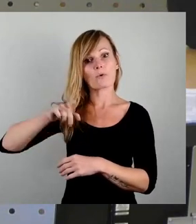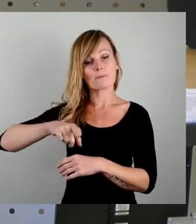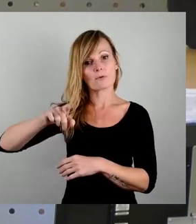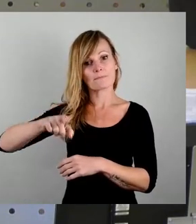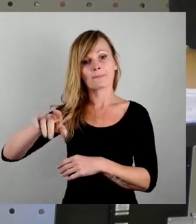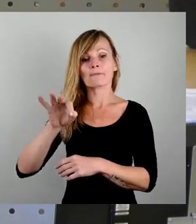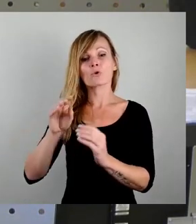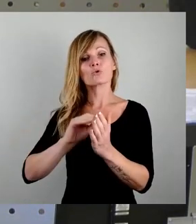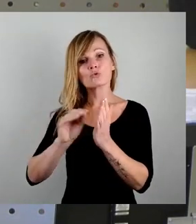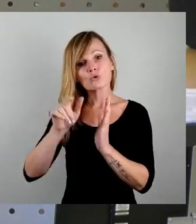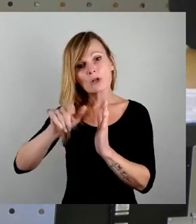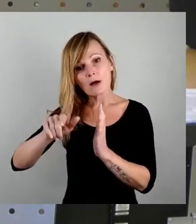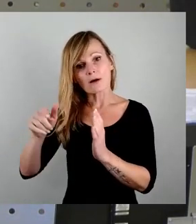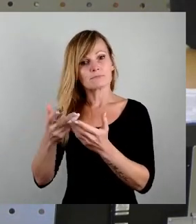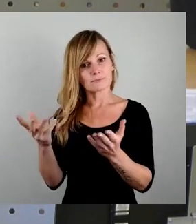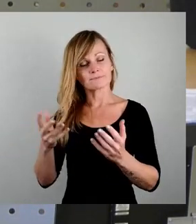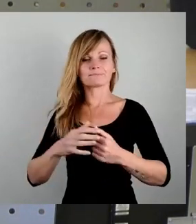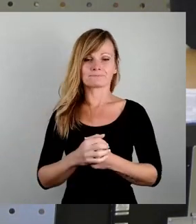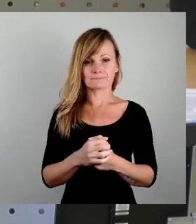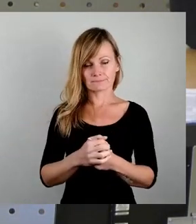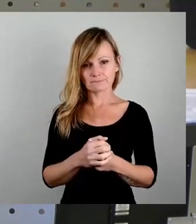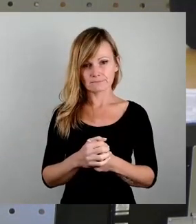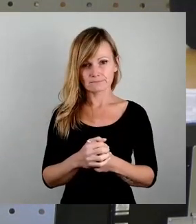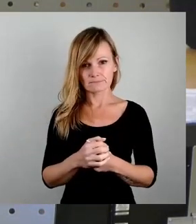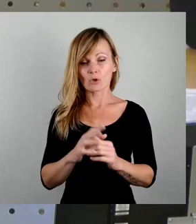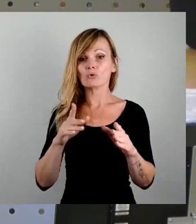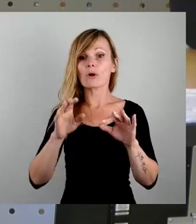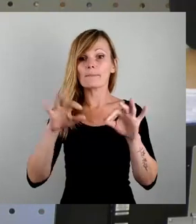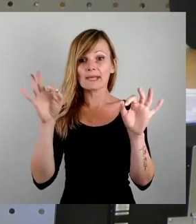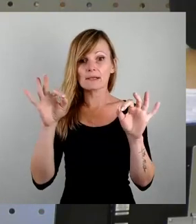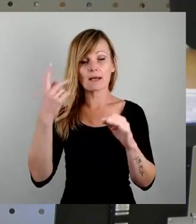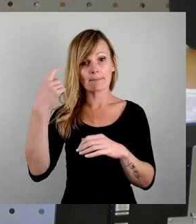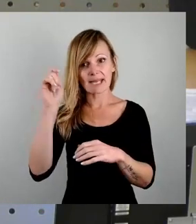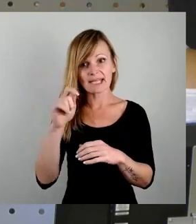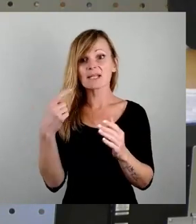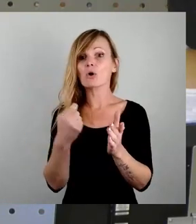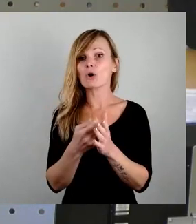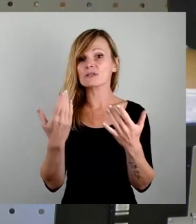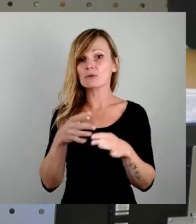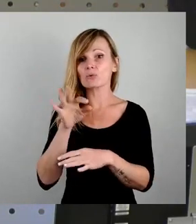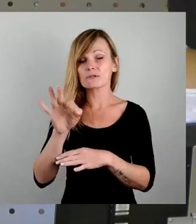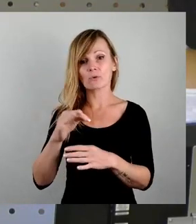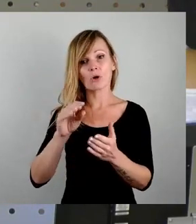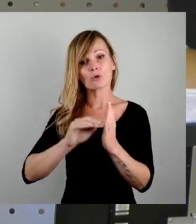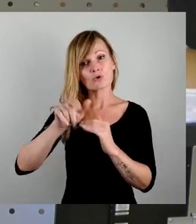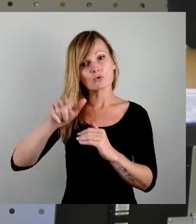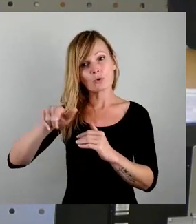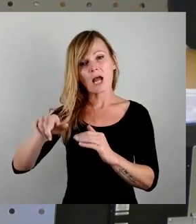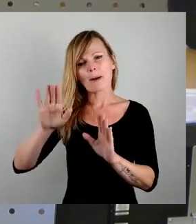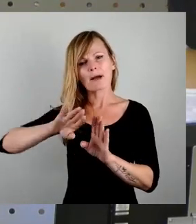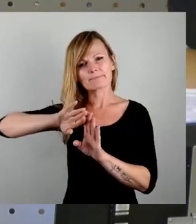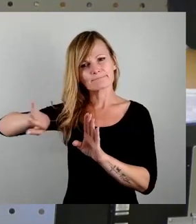und Schüler. Es geht noch besser, Berlin ist kostenlos für Schülerinnen und Schüler, aber lassen wir jetzt mal da